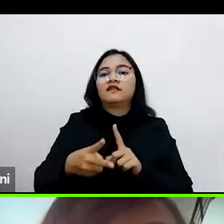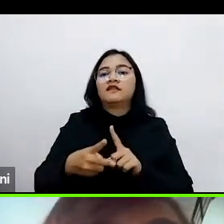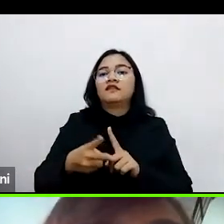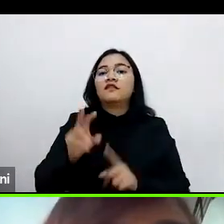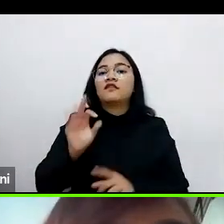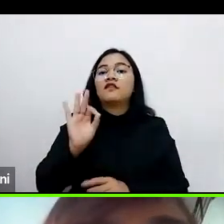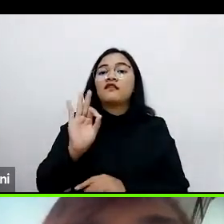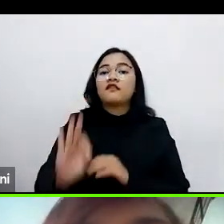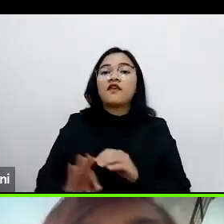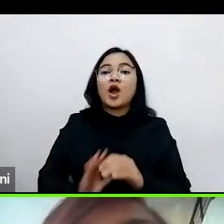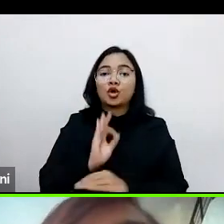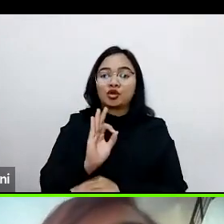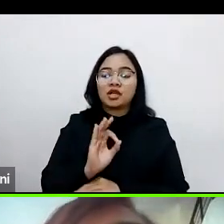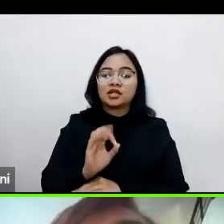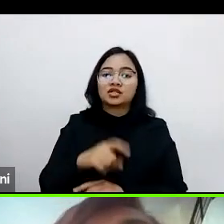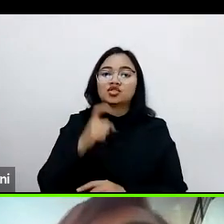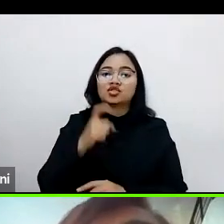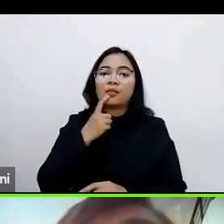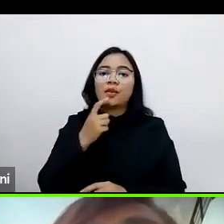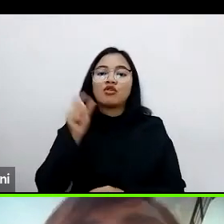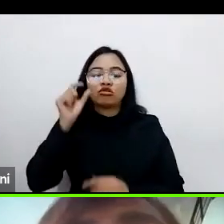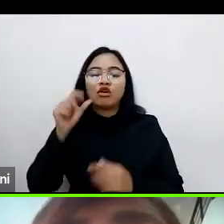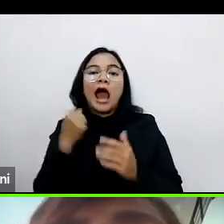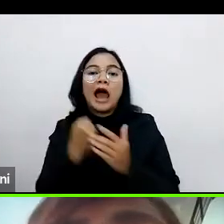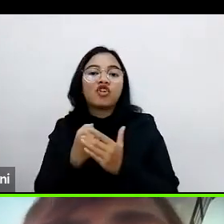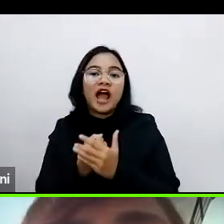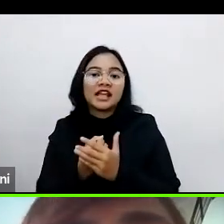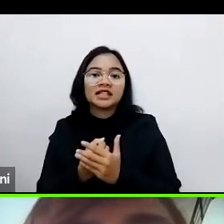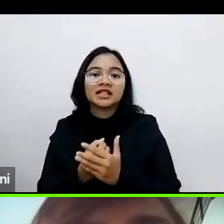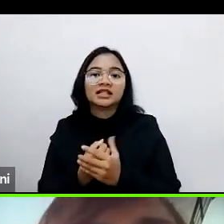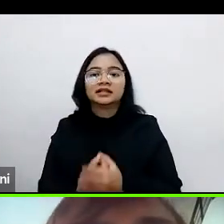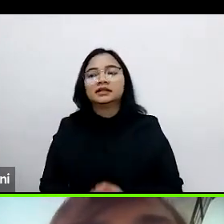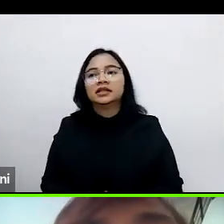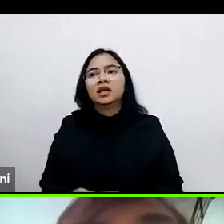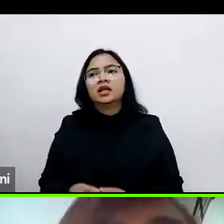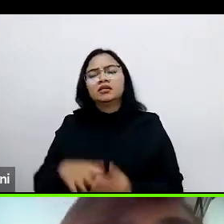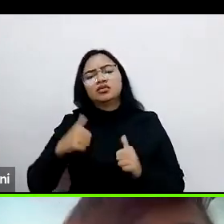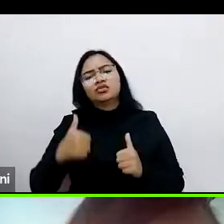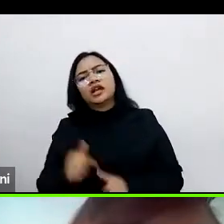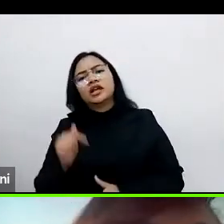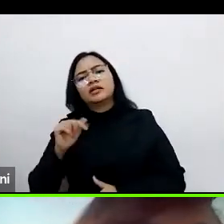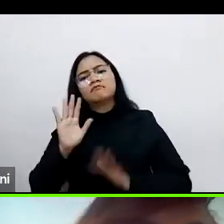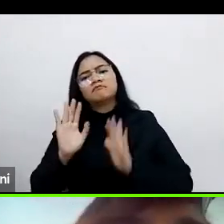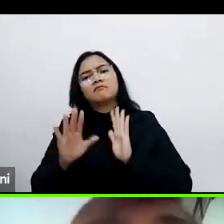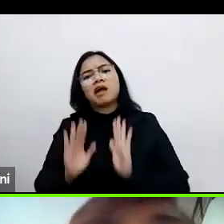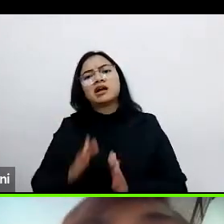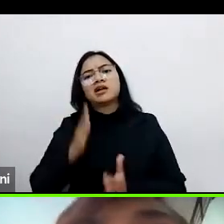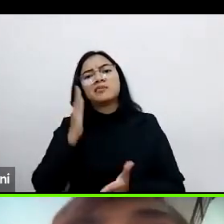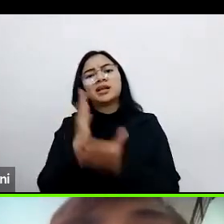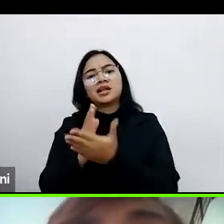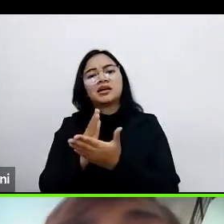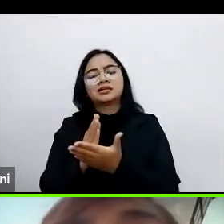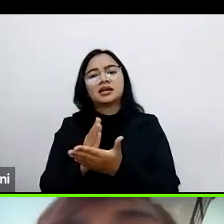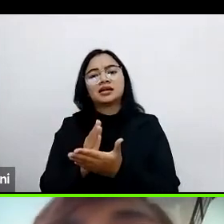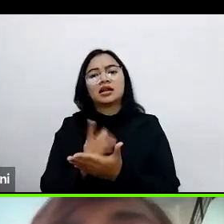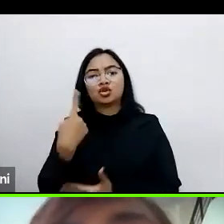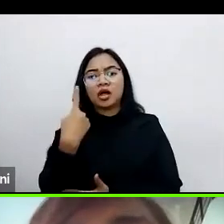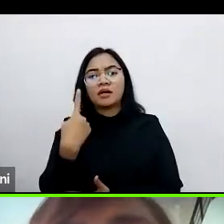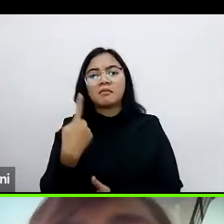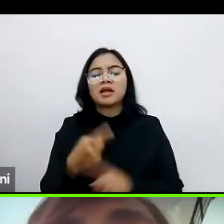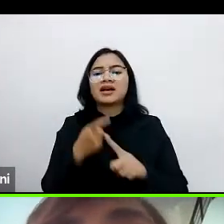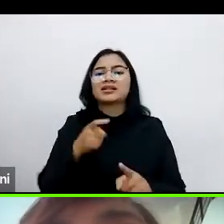untuk diadvokasi gitu. Pada akhirnya seperti itu, tapi kan tentunya ini sangat banyak keterbatasannya ya, terutama dari